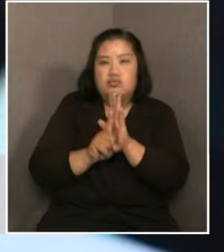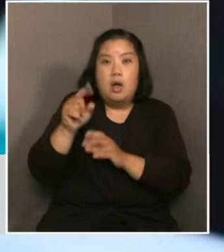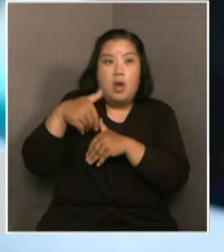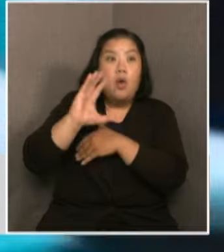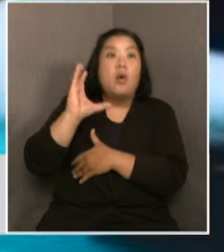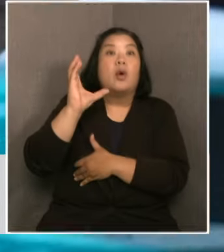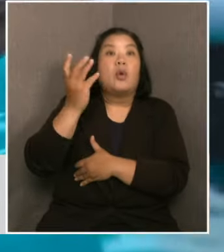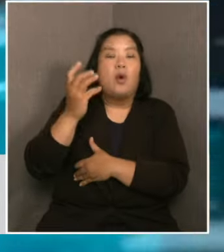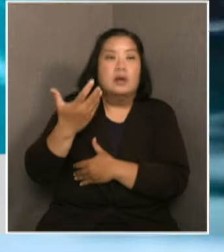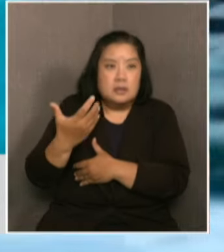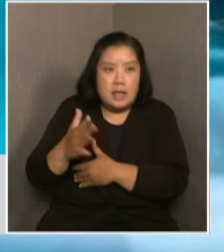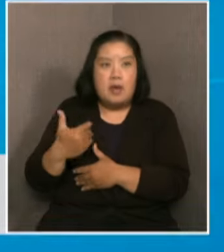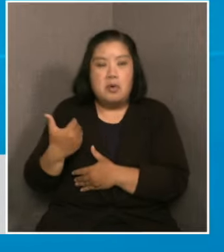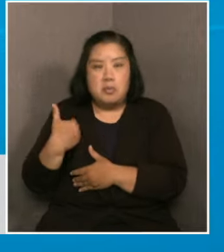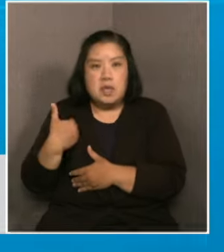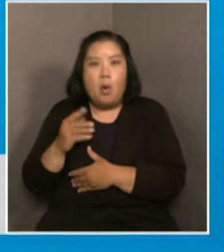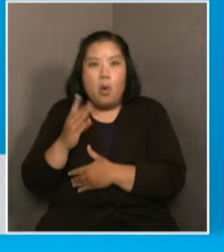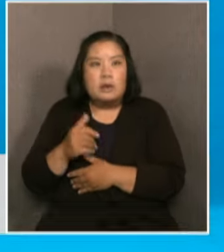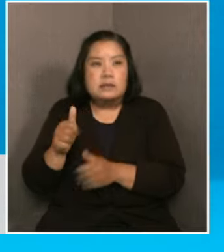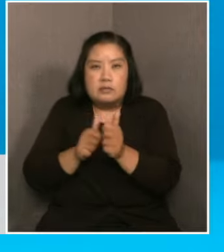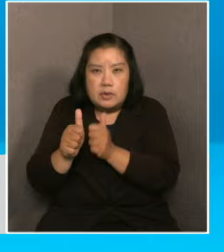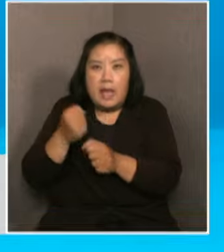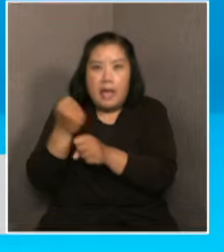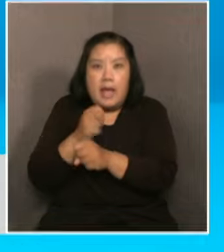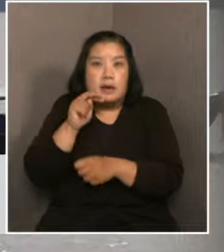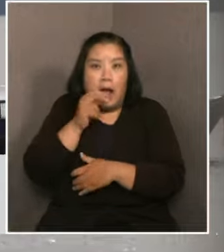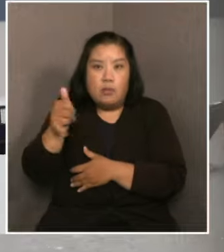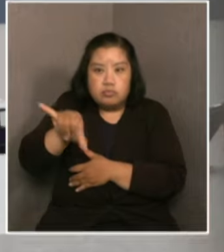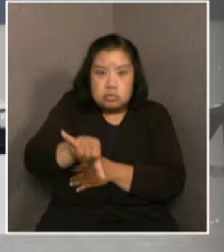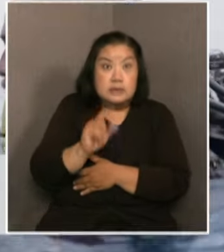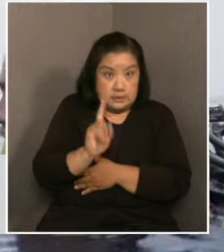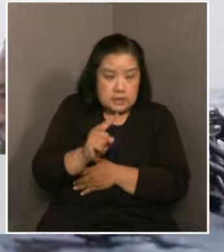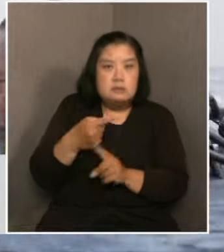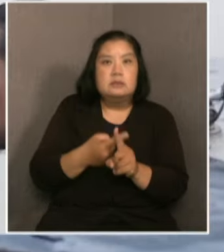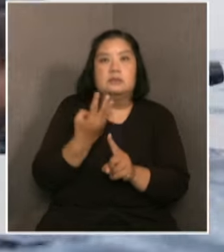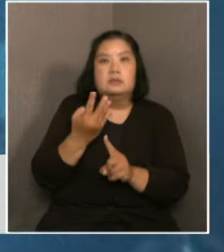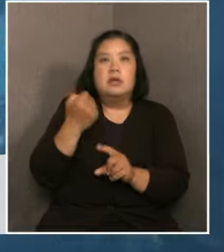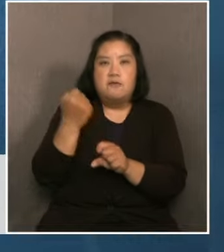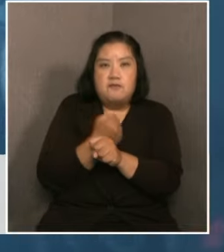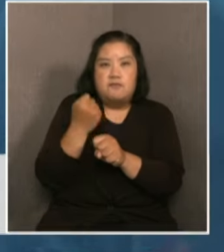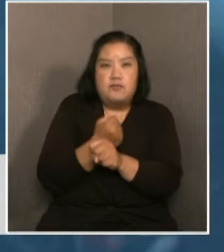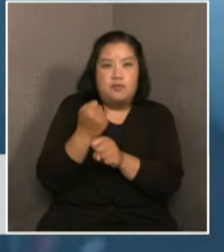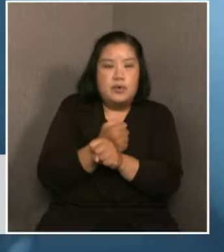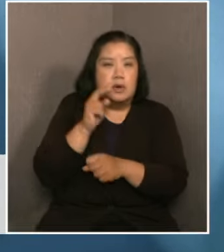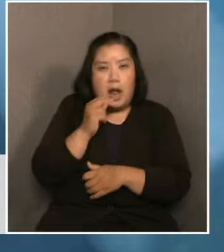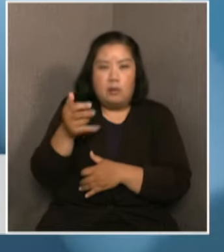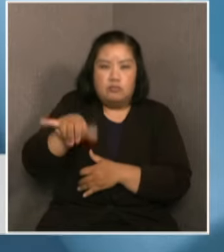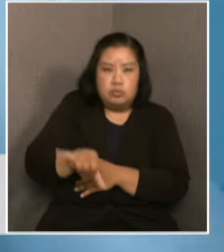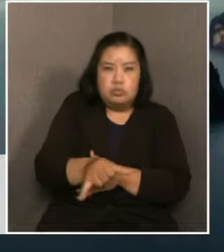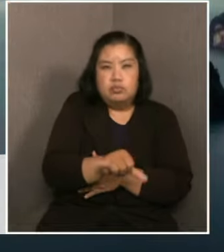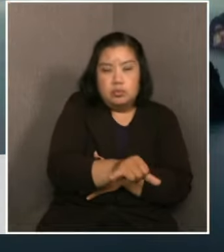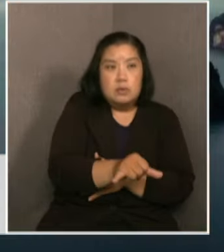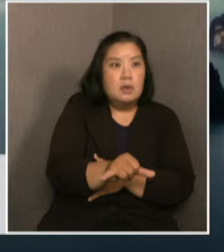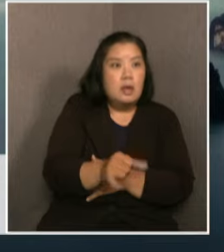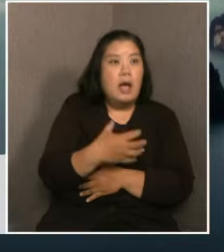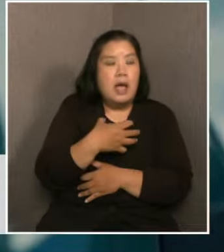เป็นแคทนักแข่งฟรีดิฟได้ไปฝึกดำน้ำนานถึง4เดือนเพื่อความสมจริงถ่ายทอดเรื่องราวการฝ่าฟันอุปสรรคเพื่อ